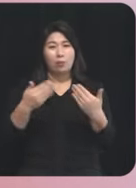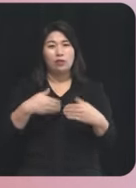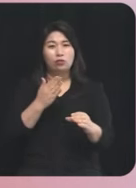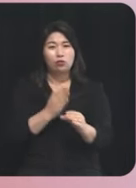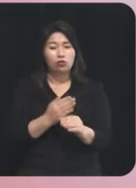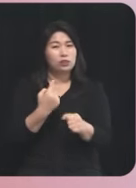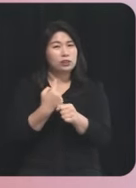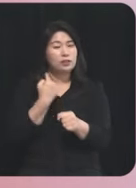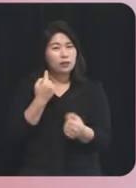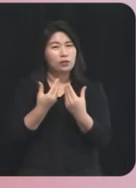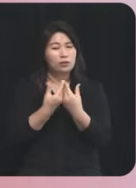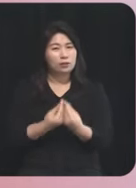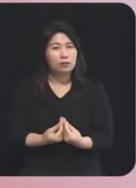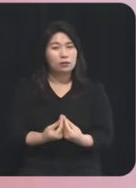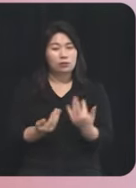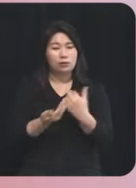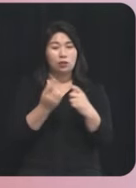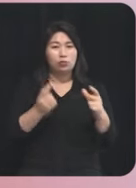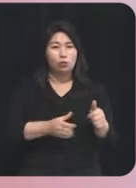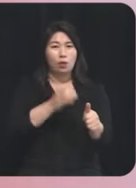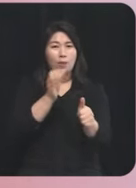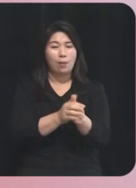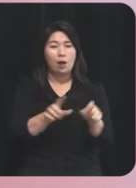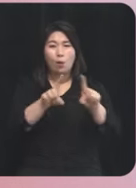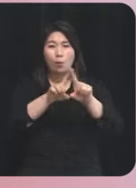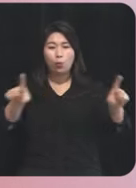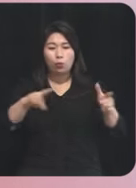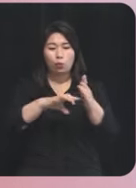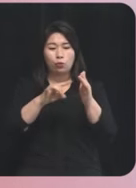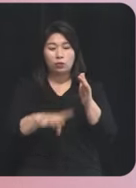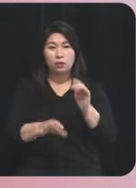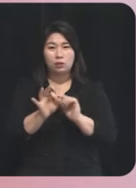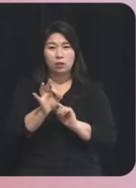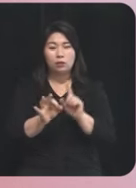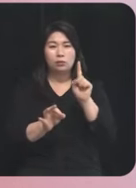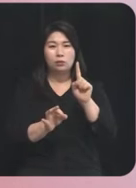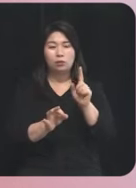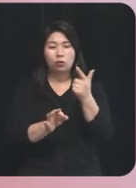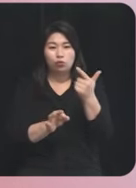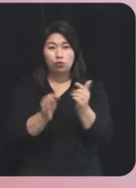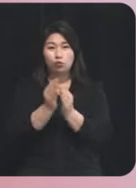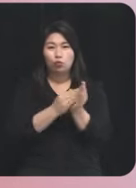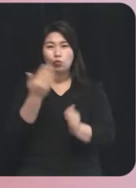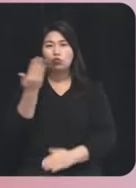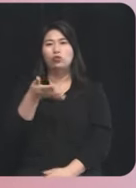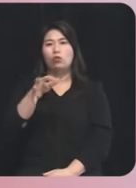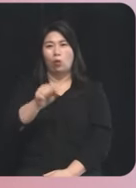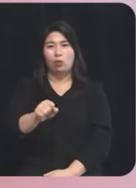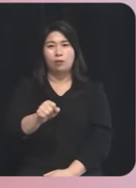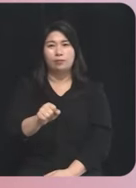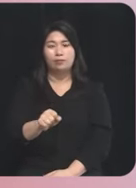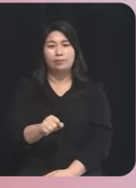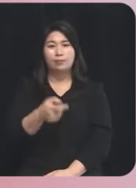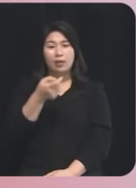지난해의 경우 제주에 할당된 보통교부세가 무려 1조 9천억 원에 달합니다.